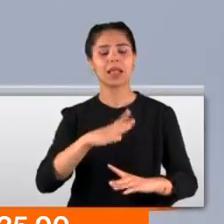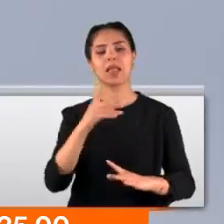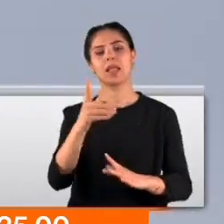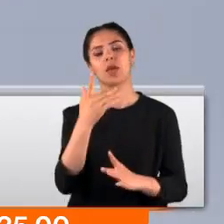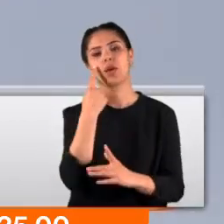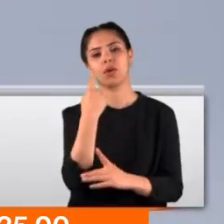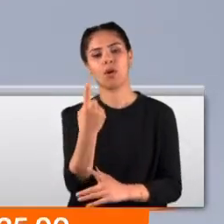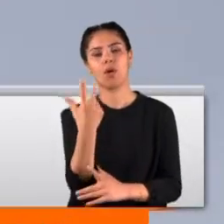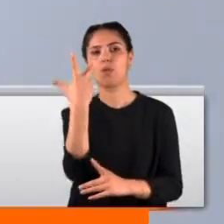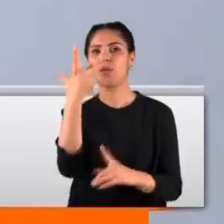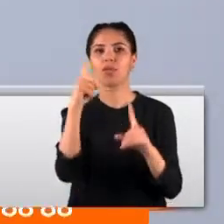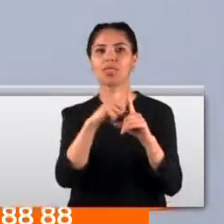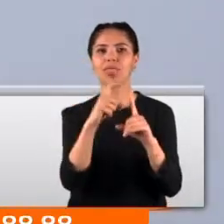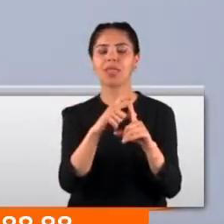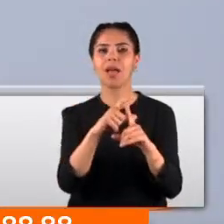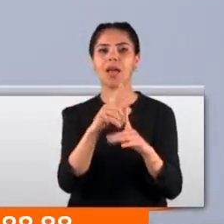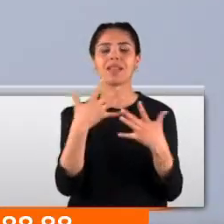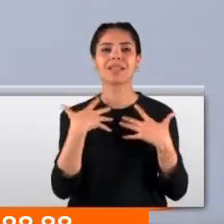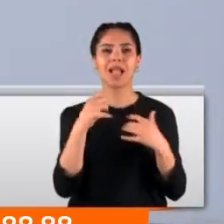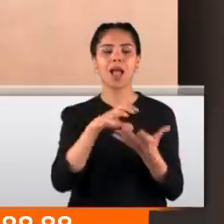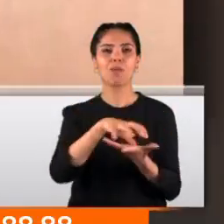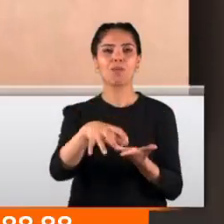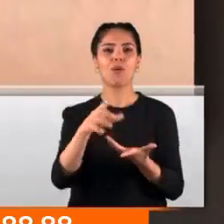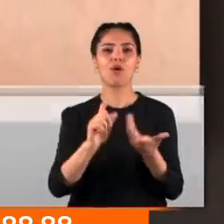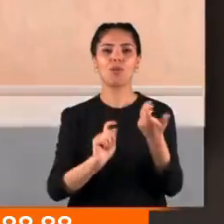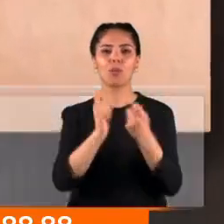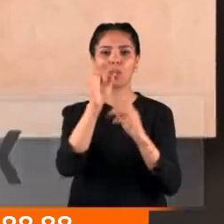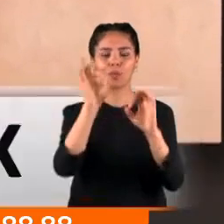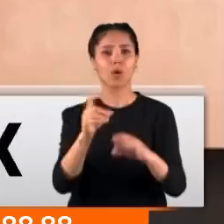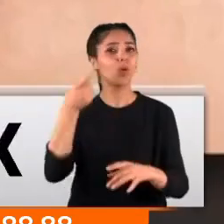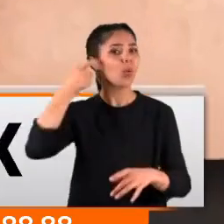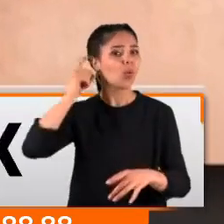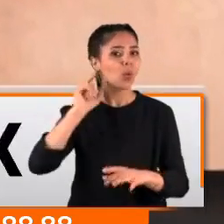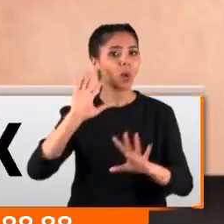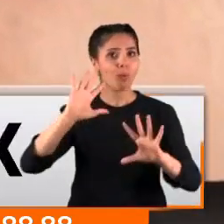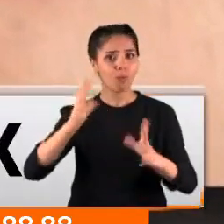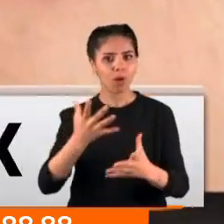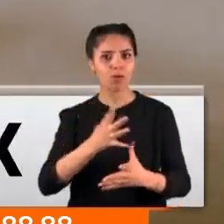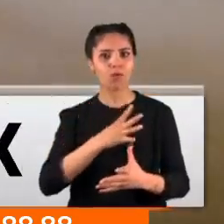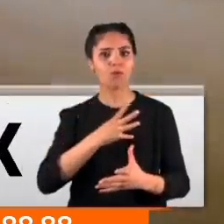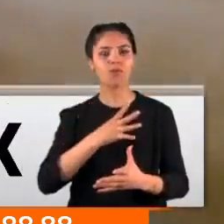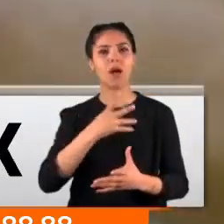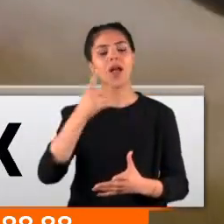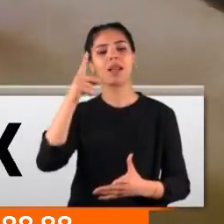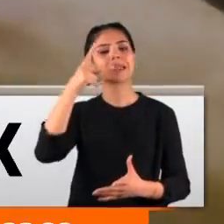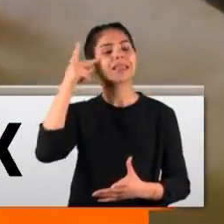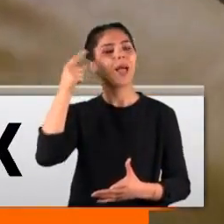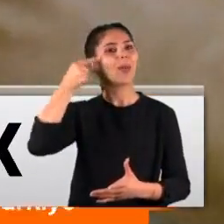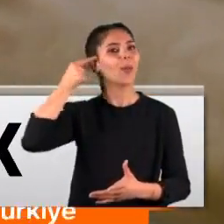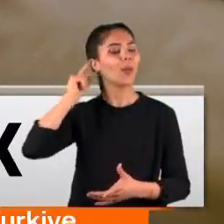bir yapıyorum üç boyutlu yazıcılar sağlık alanına girecek kulak bozukluğu olan hastaya yapay kulak yapıldı